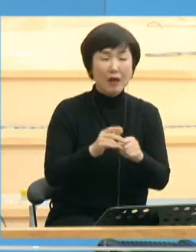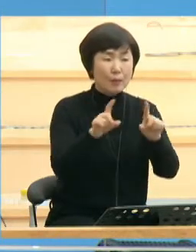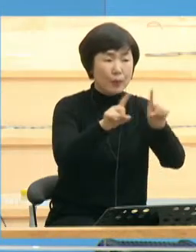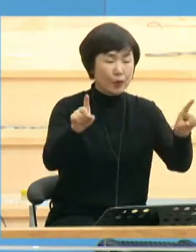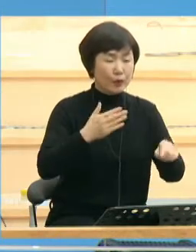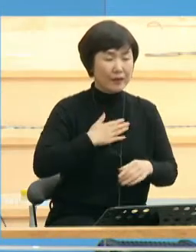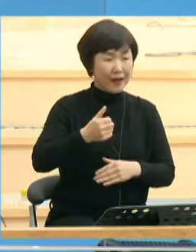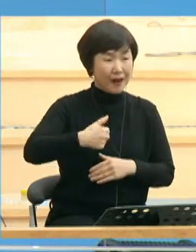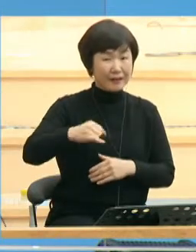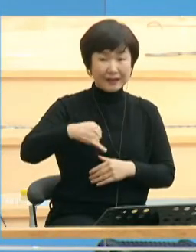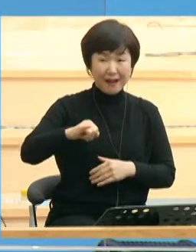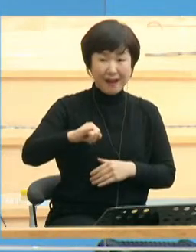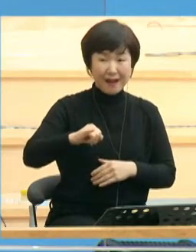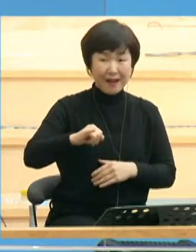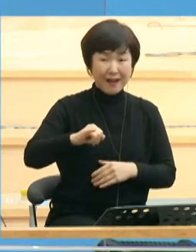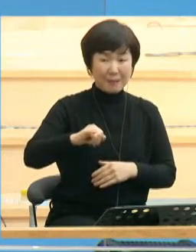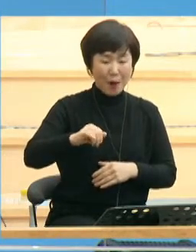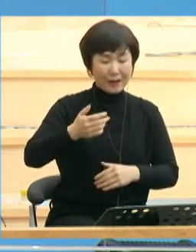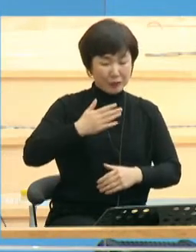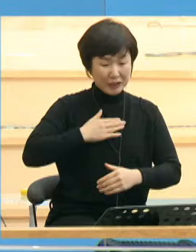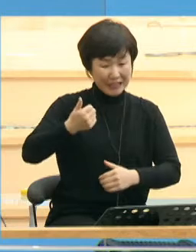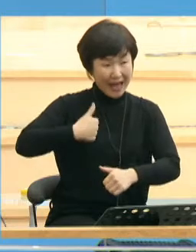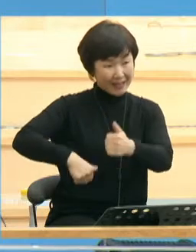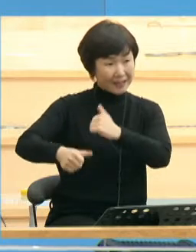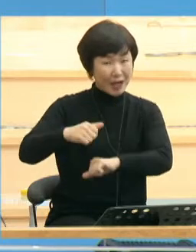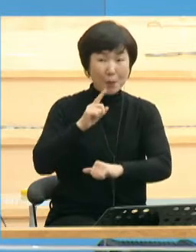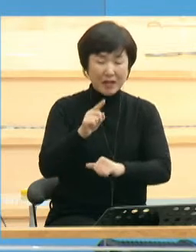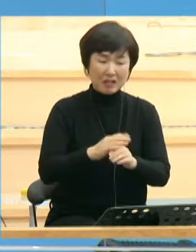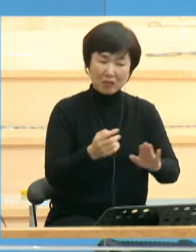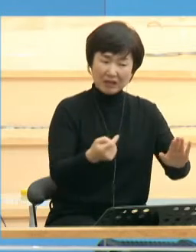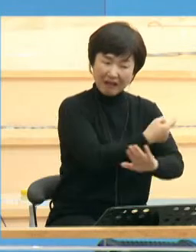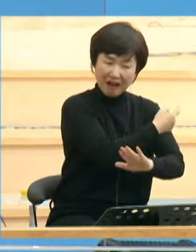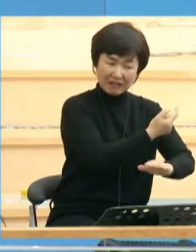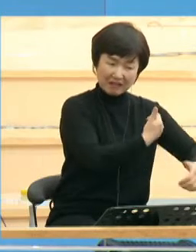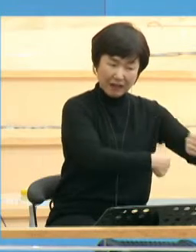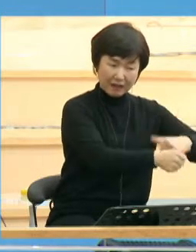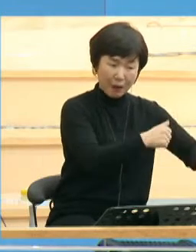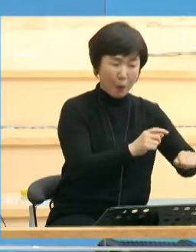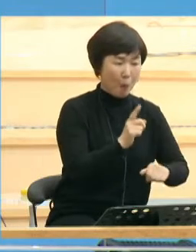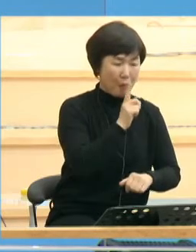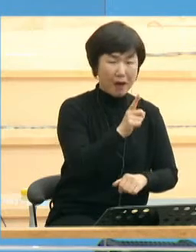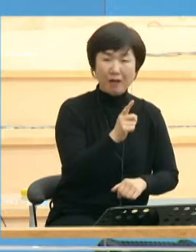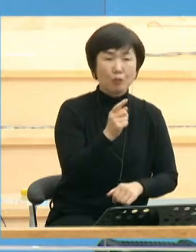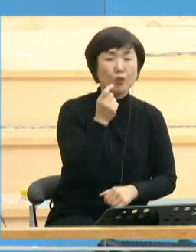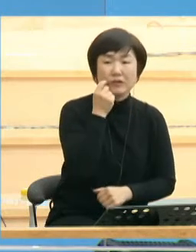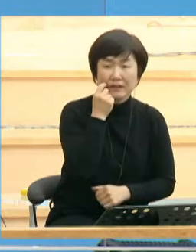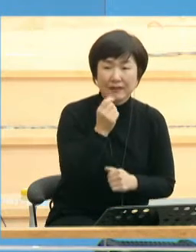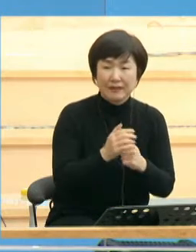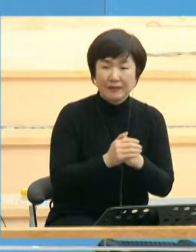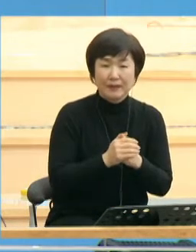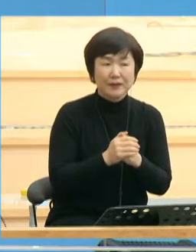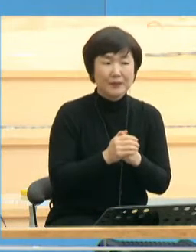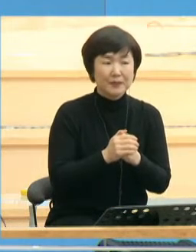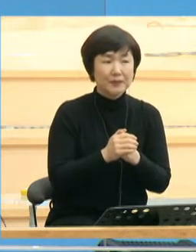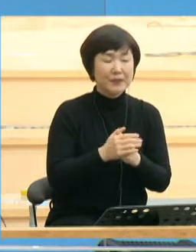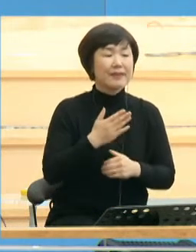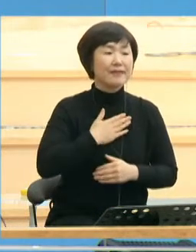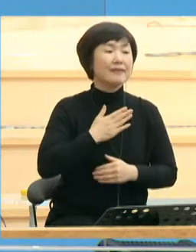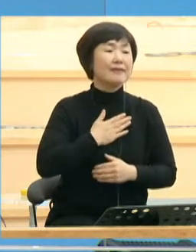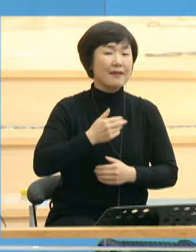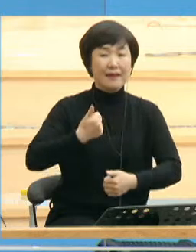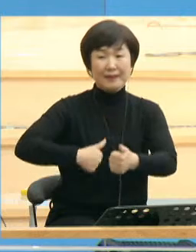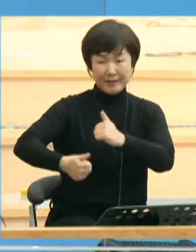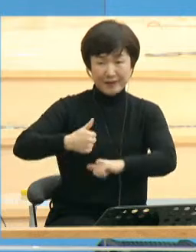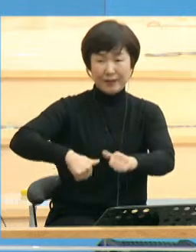다음 세대로 말하지 다른 세대로 말하지 않지 않습니까 넥스트 제네레이션 1호 말하지 디퍼런트 재론의 소리로 말하지 않잖아요